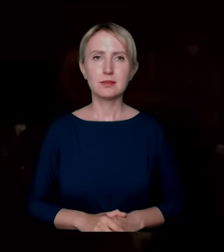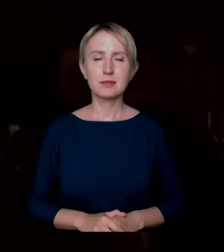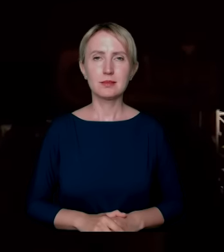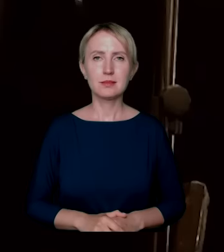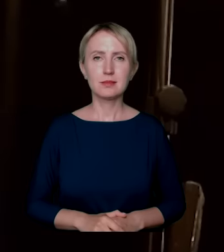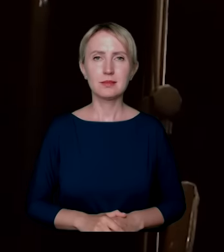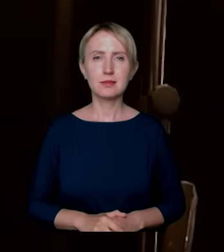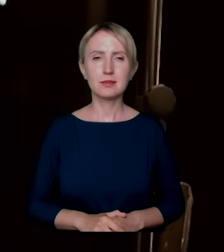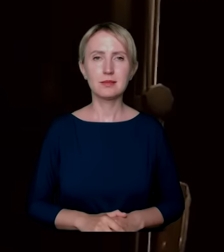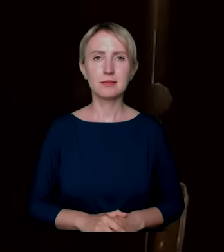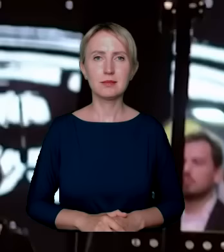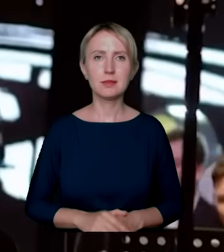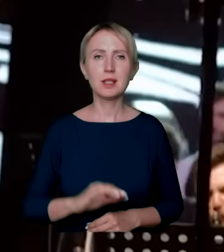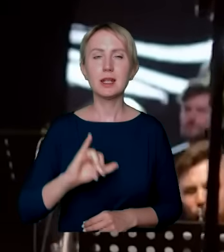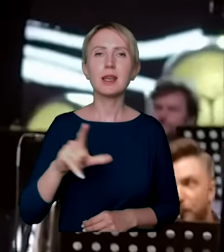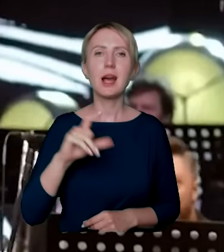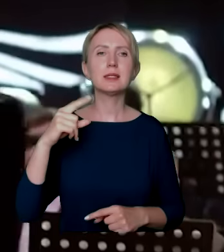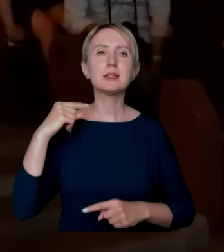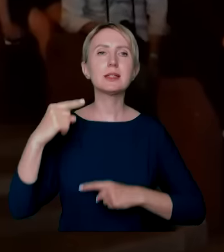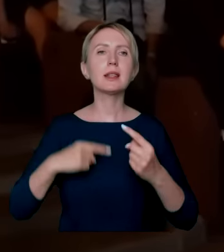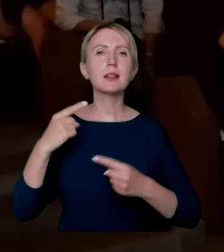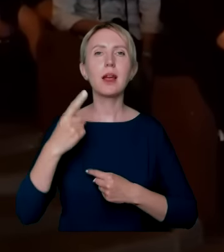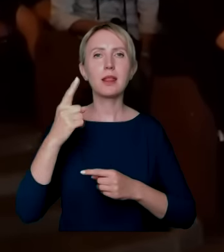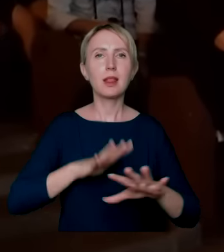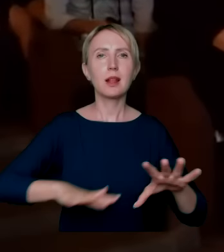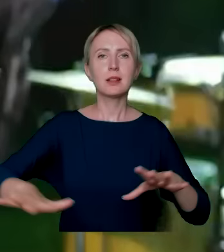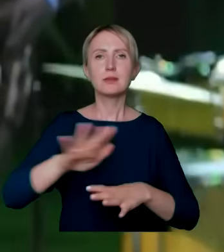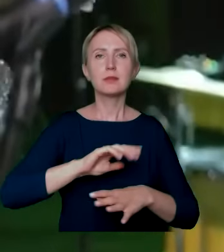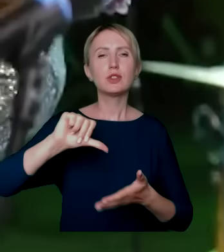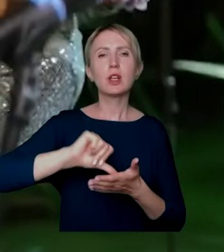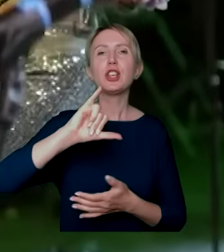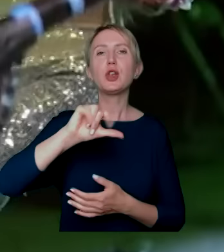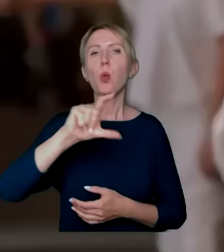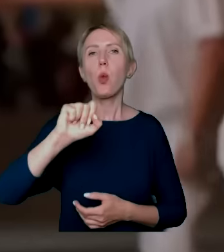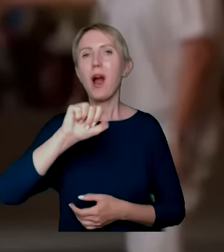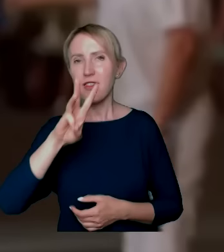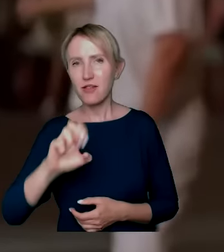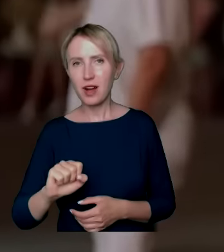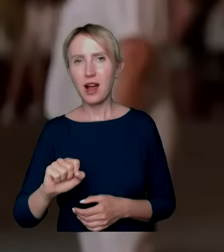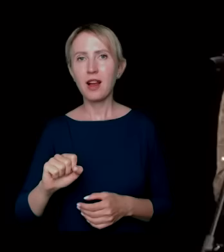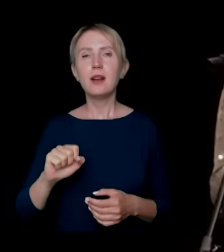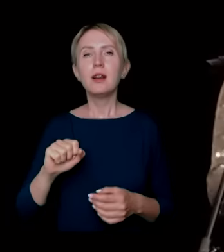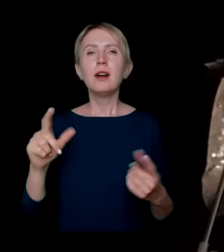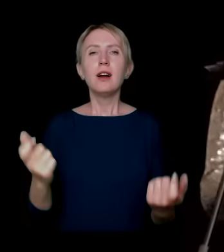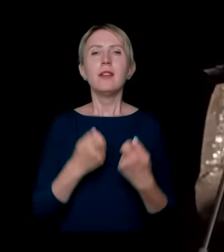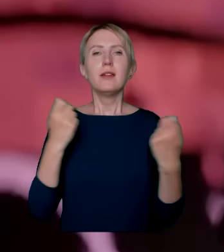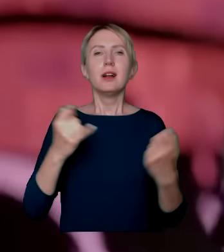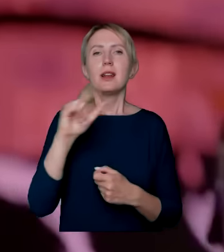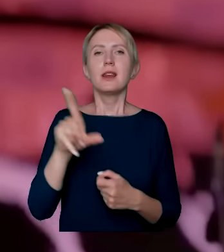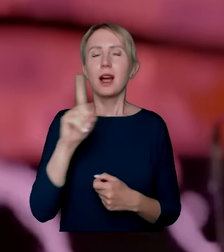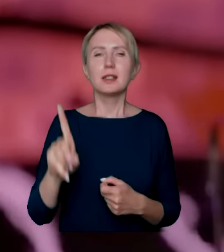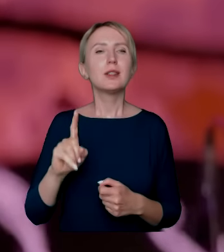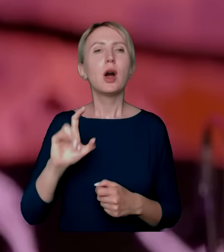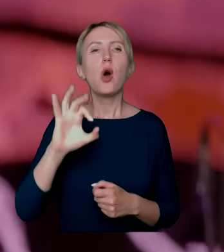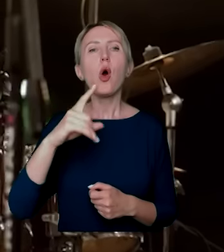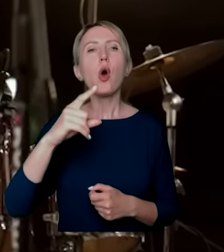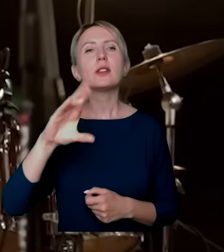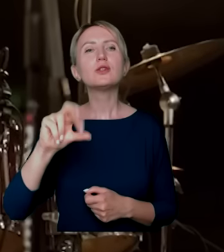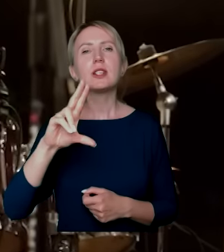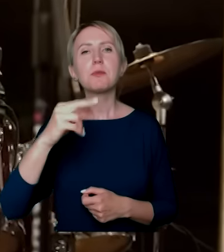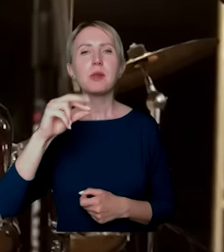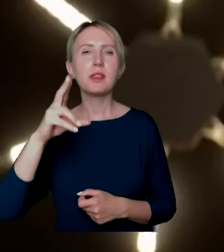Największe gwiazdy jazzu tradycyjnego na jednej scenie w samym sercu Iławy. Międzynarodowy Festiwal Jazzu Tradycyjnego Old Jazz Meeting Złota Tarka to jedno